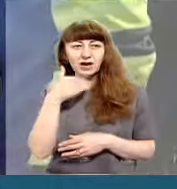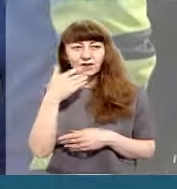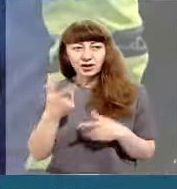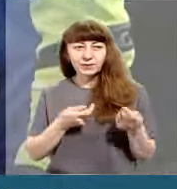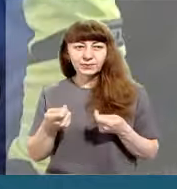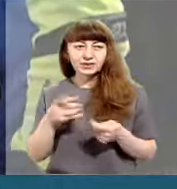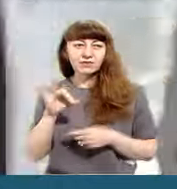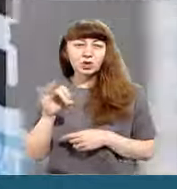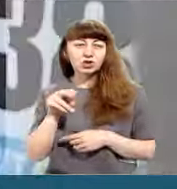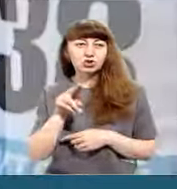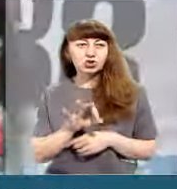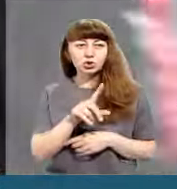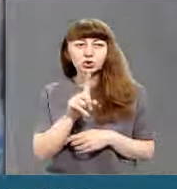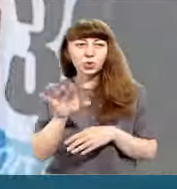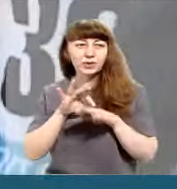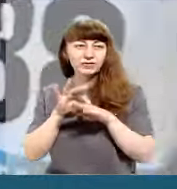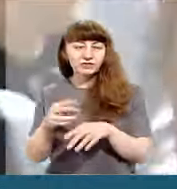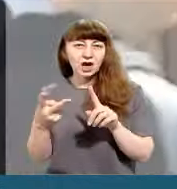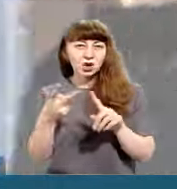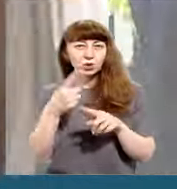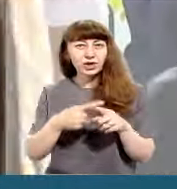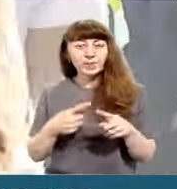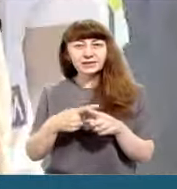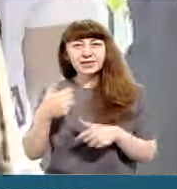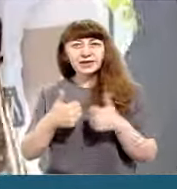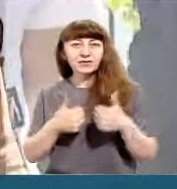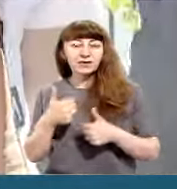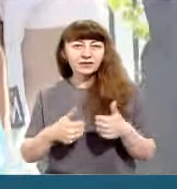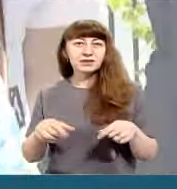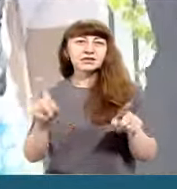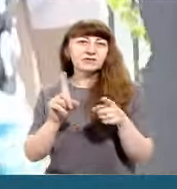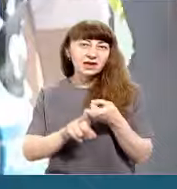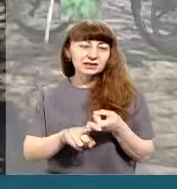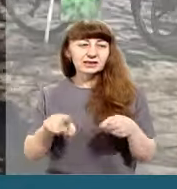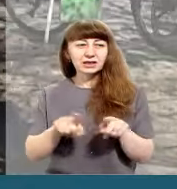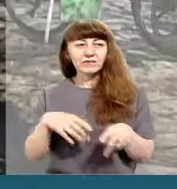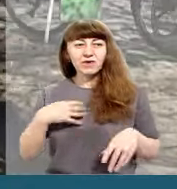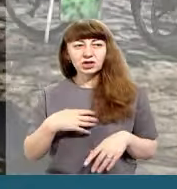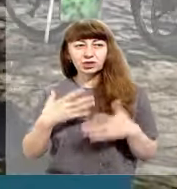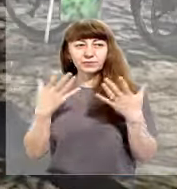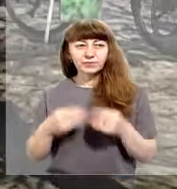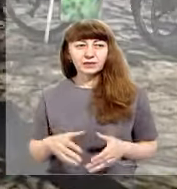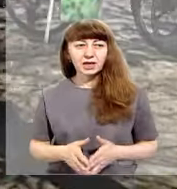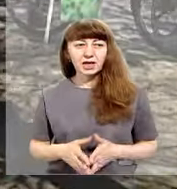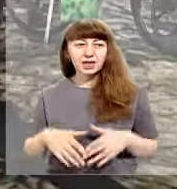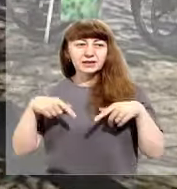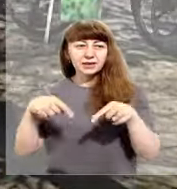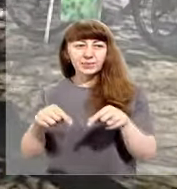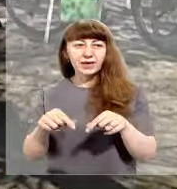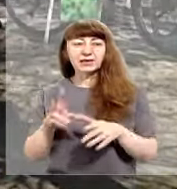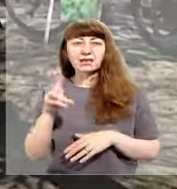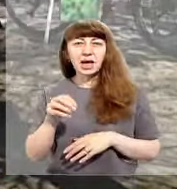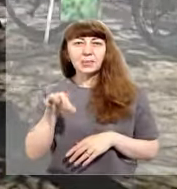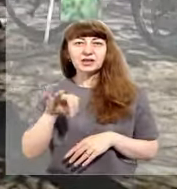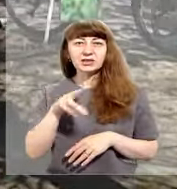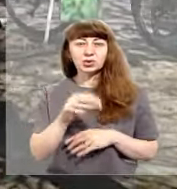организаторы, символично то, что проведение второго этапа соревнований совпало с таким знаменательным днем. Забег на президентскую милю